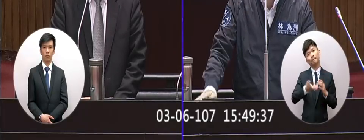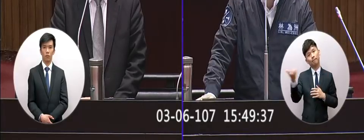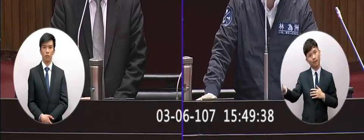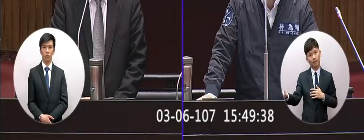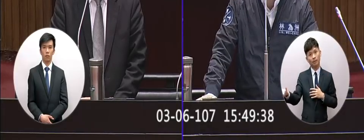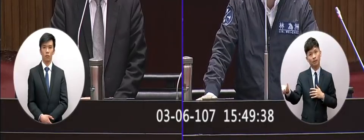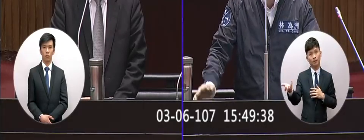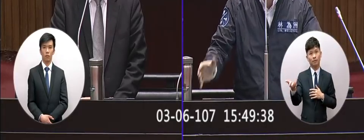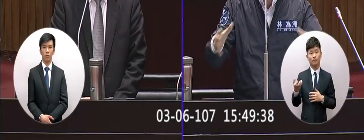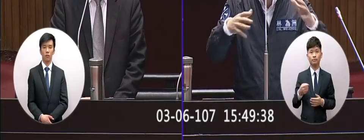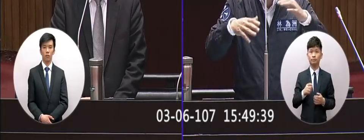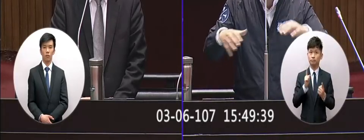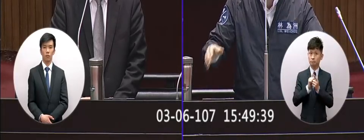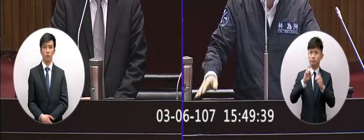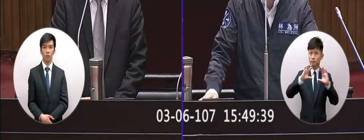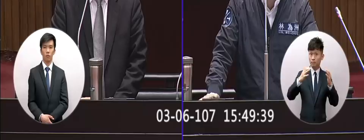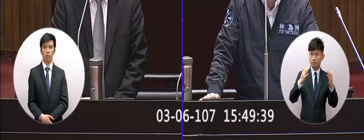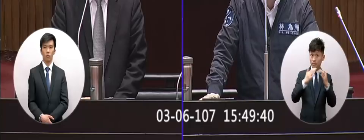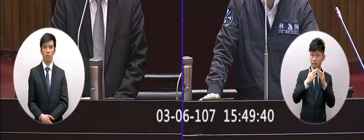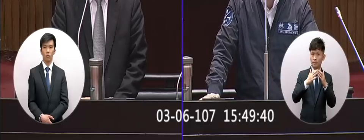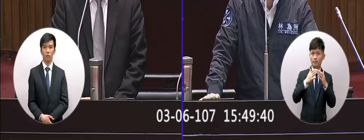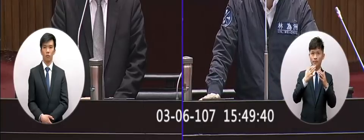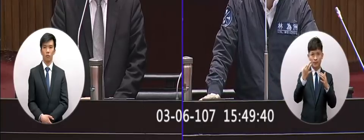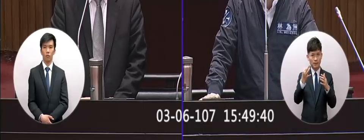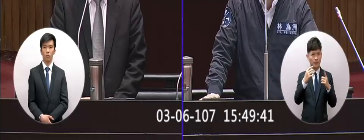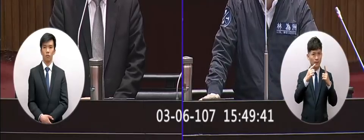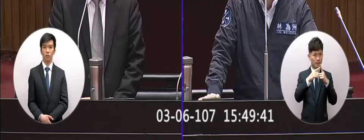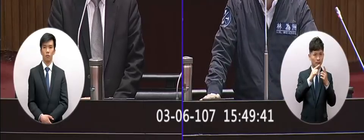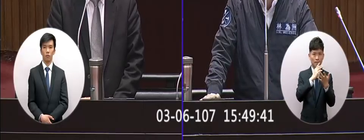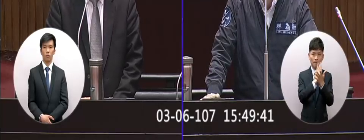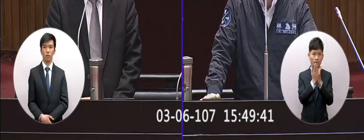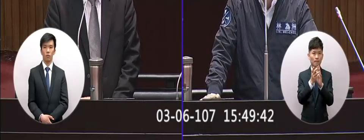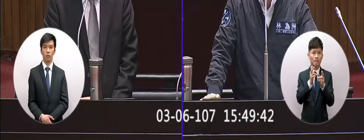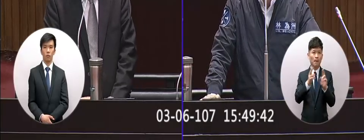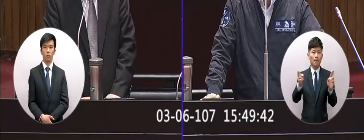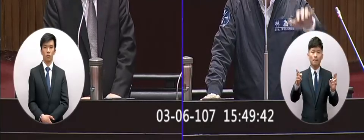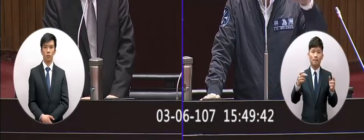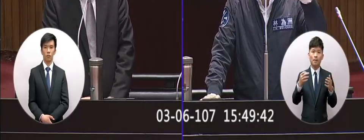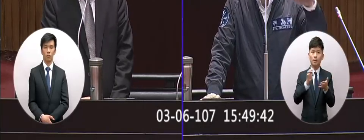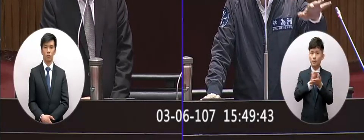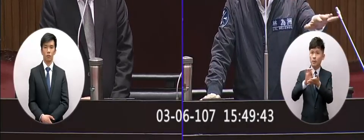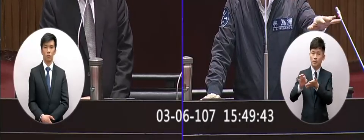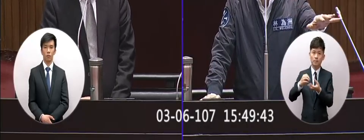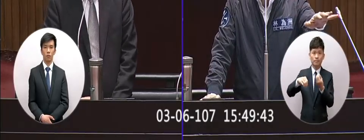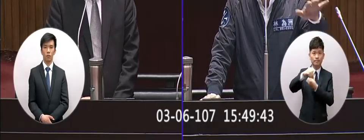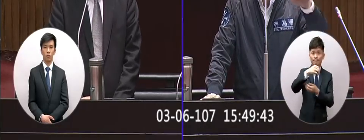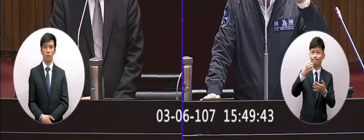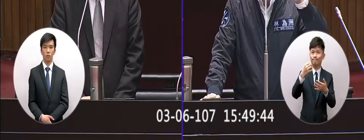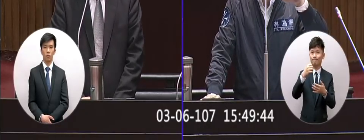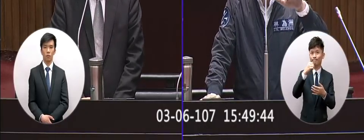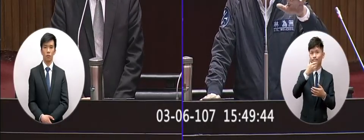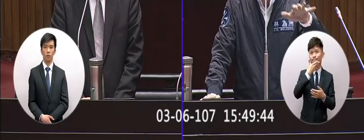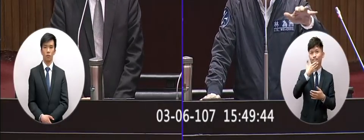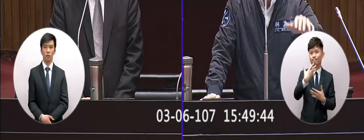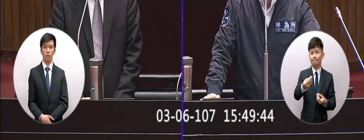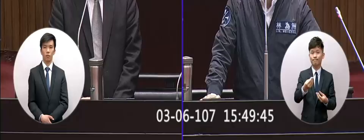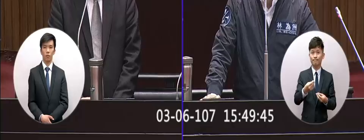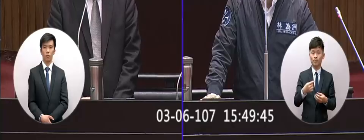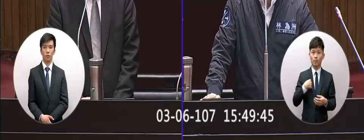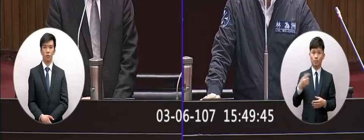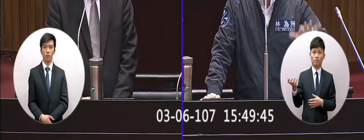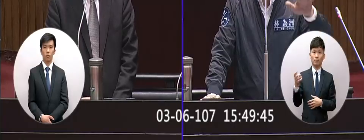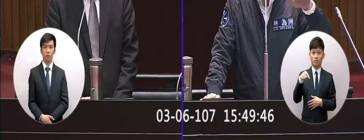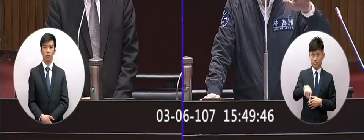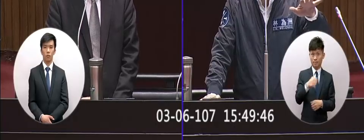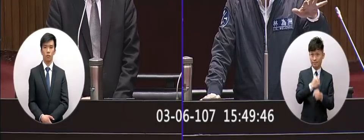这个都是对国家的资源运用来讲都是很不利的。他在那个地方这个就业